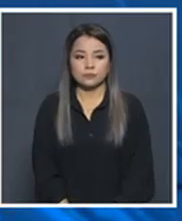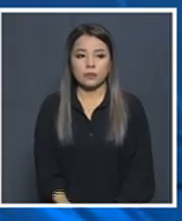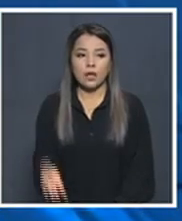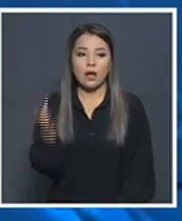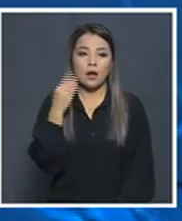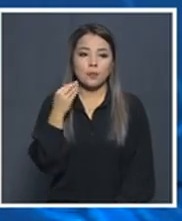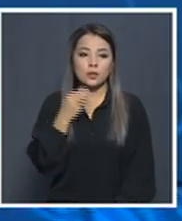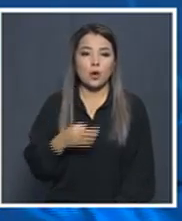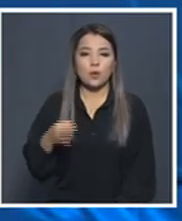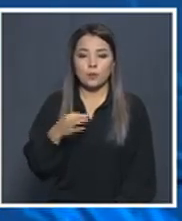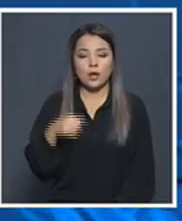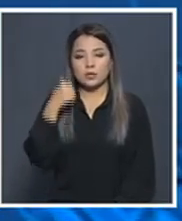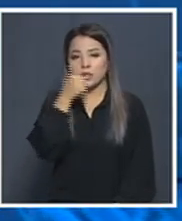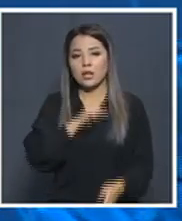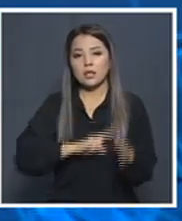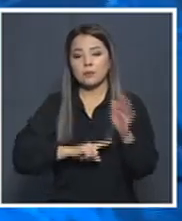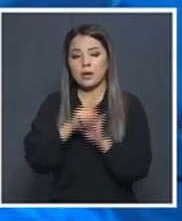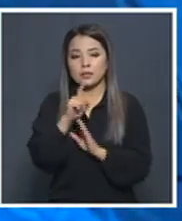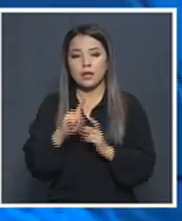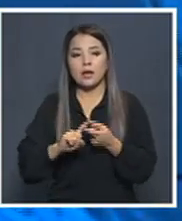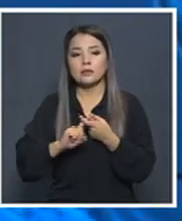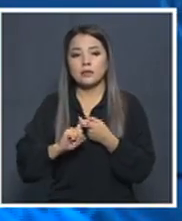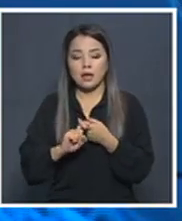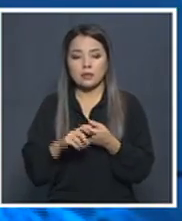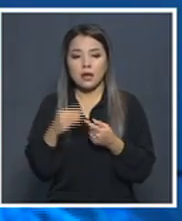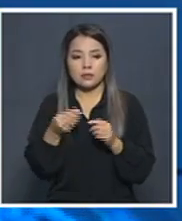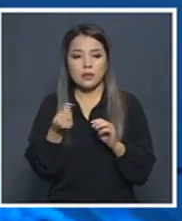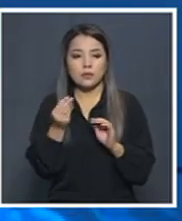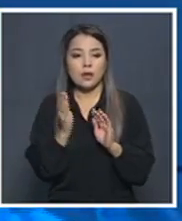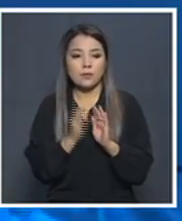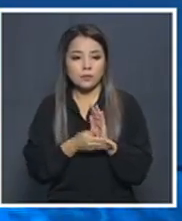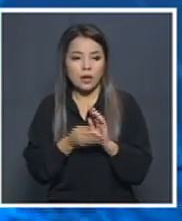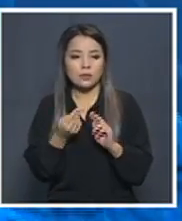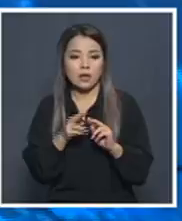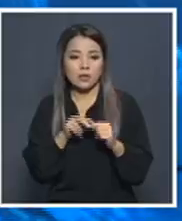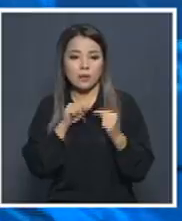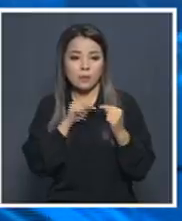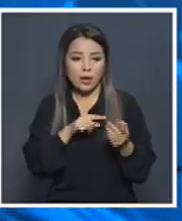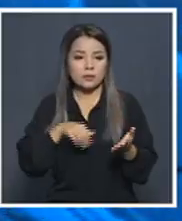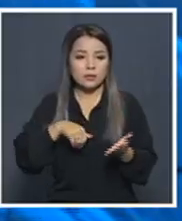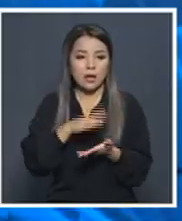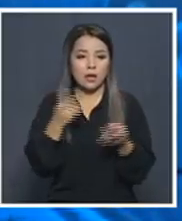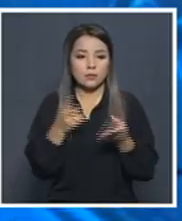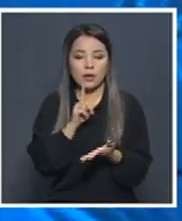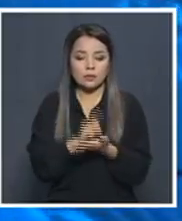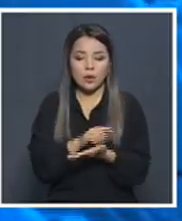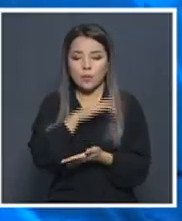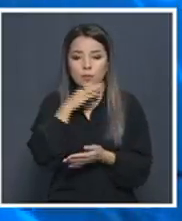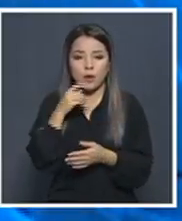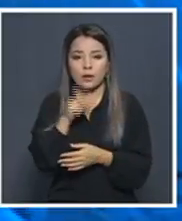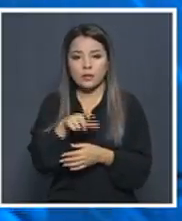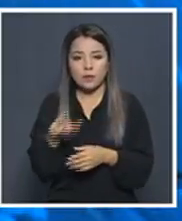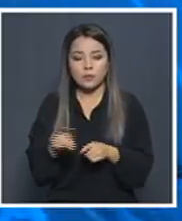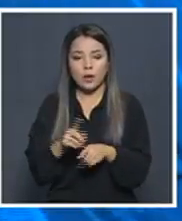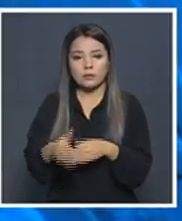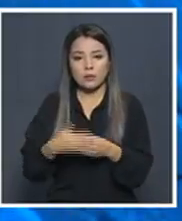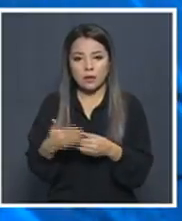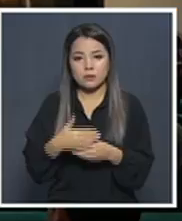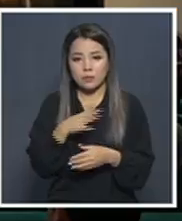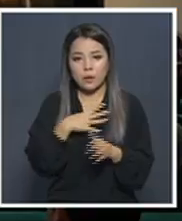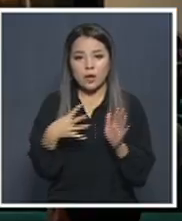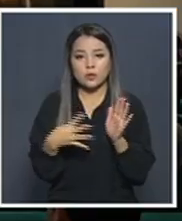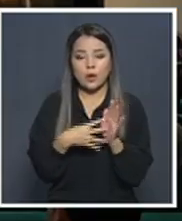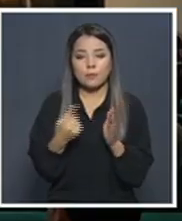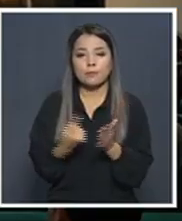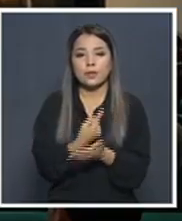Алматы облысында жыл басынан бері сыбайлас жемқорлықпен 51 лауазымды тұлға қылмыстық жауапкершілікке тартылды. Олардың 9-ы бірінші